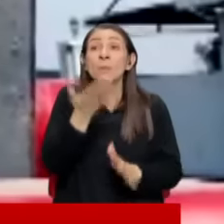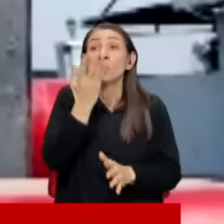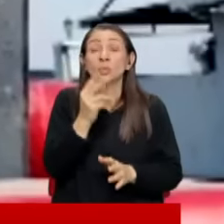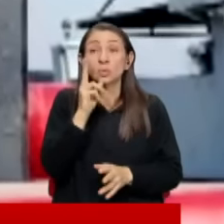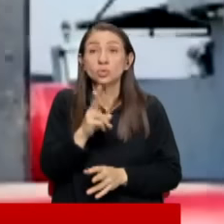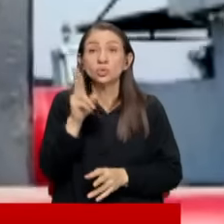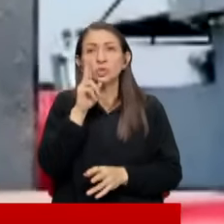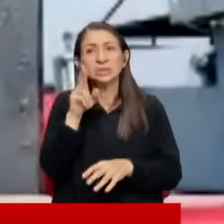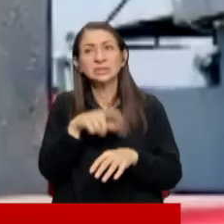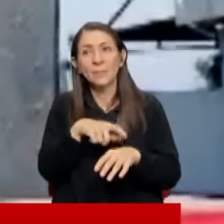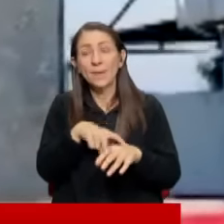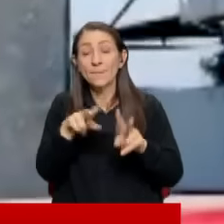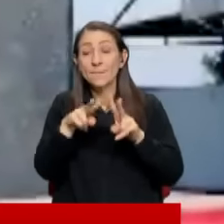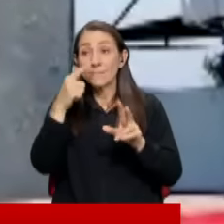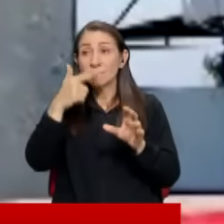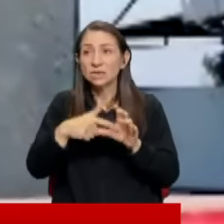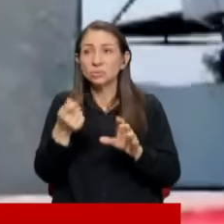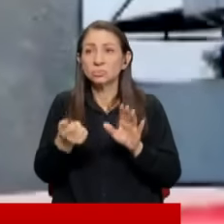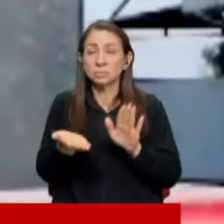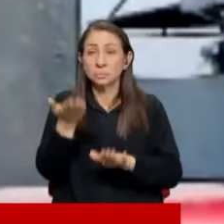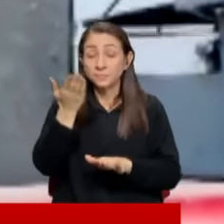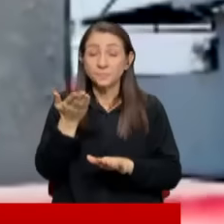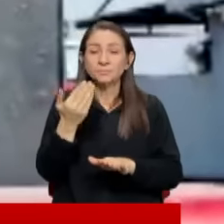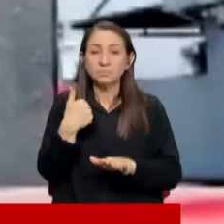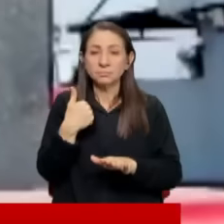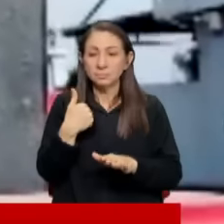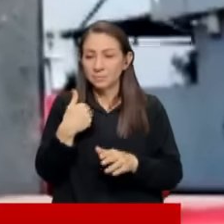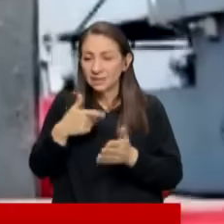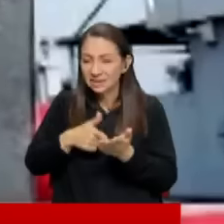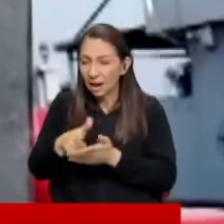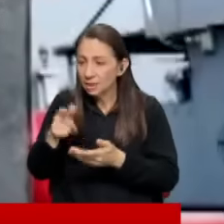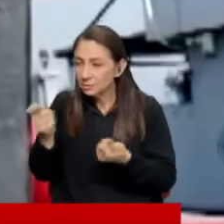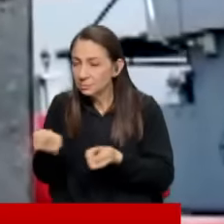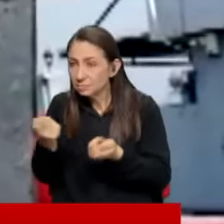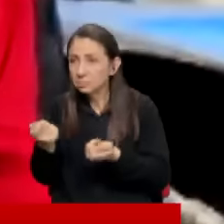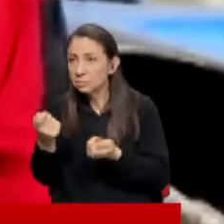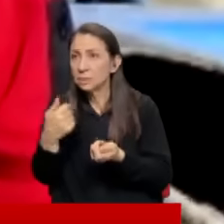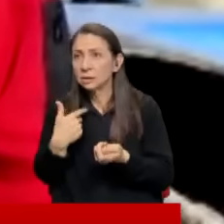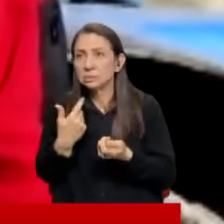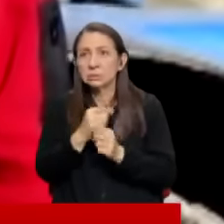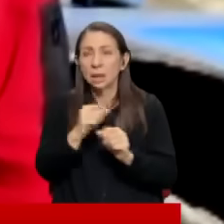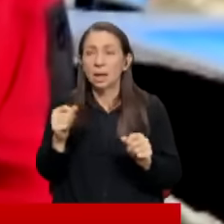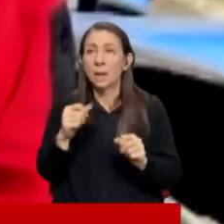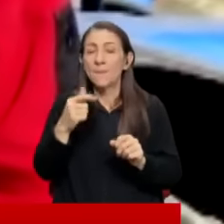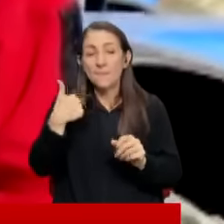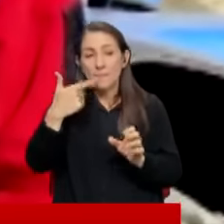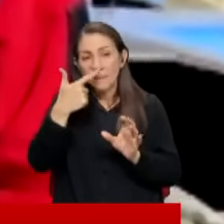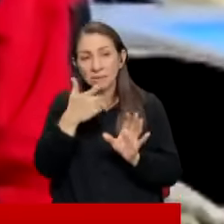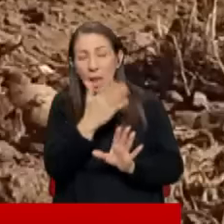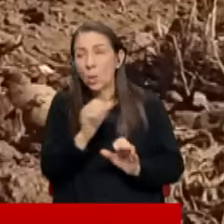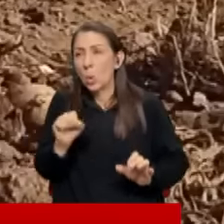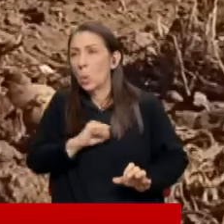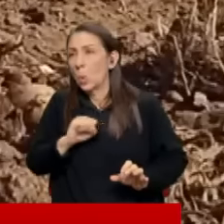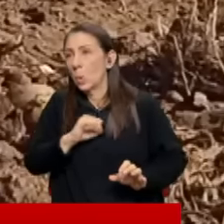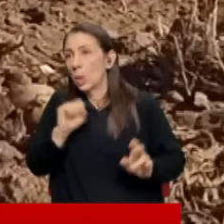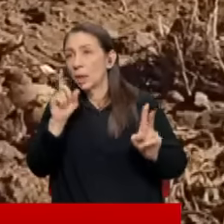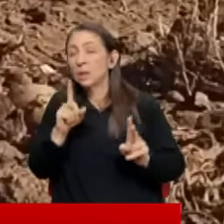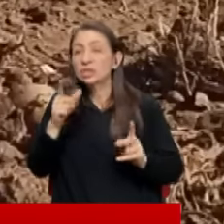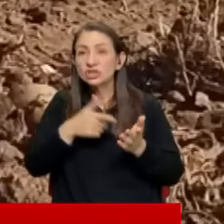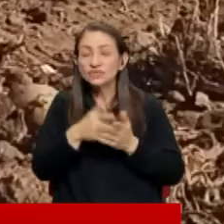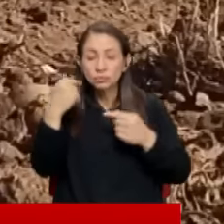Son zamanlarda mazot artışı bizim üretimimizdeki şeyi bayağı etkiledi. Petrola gitmeye korkuyoruz artık. Çiftçi kara